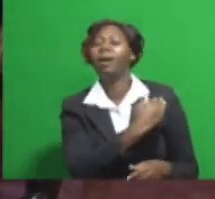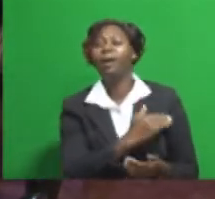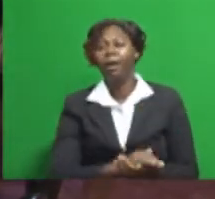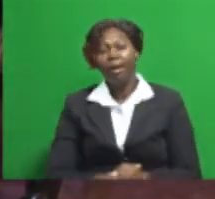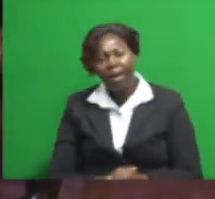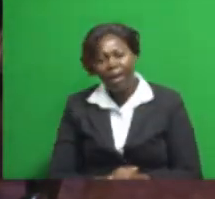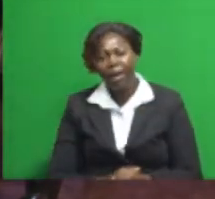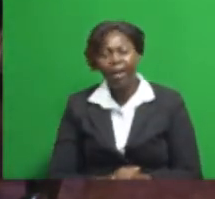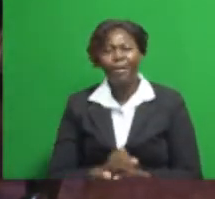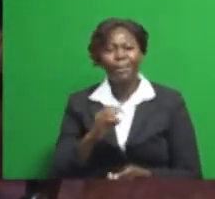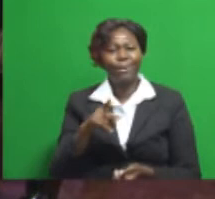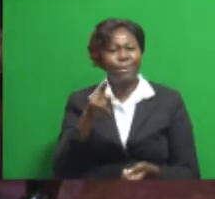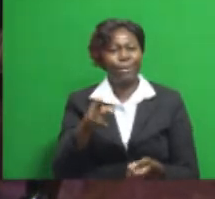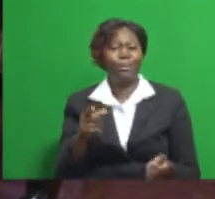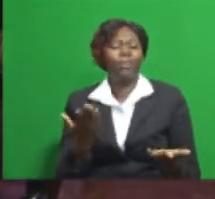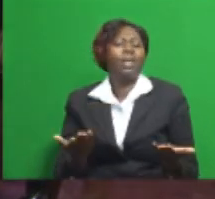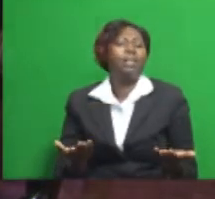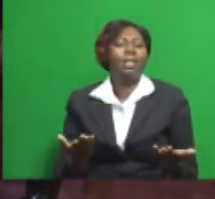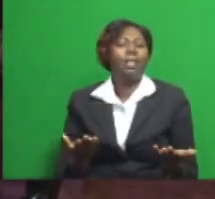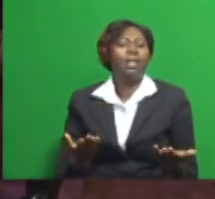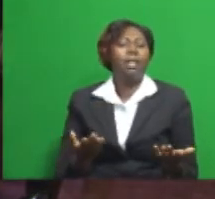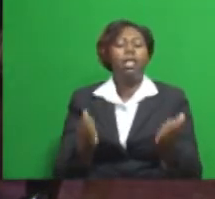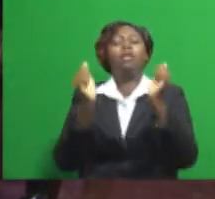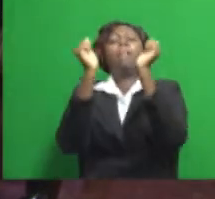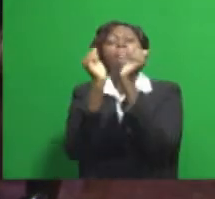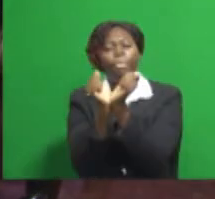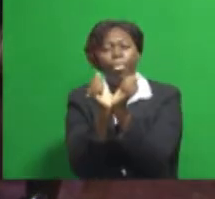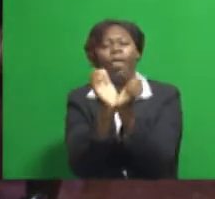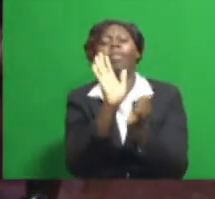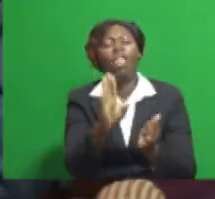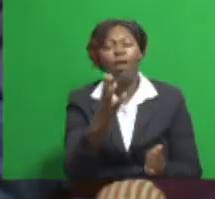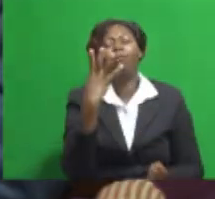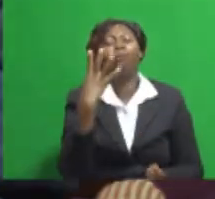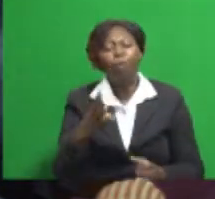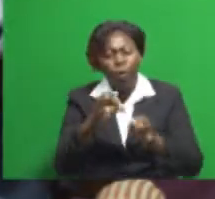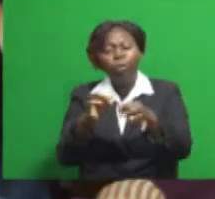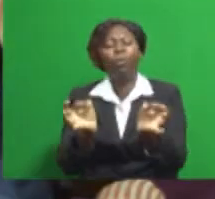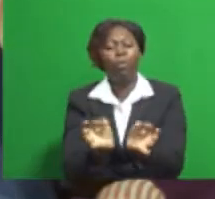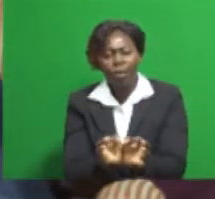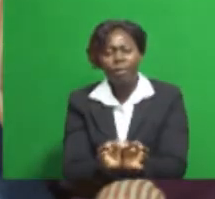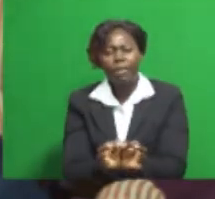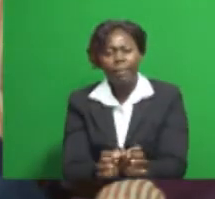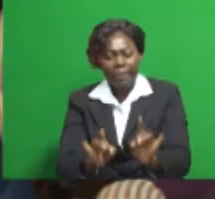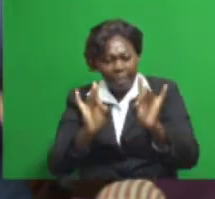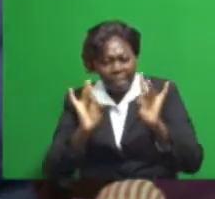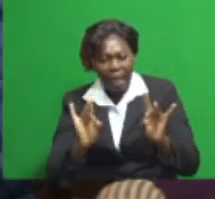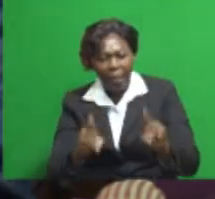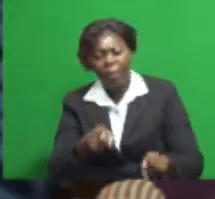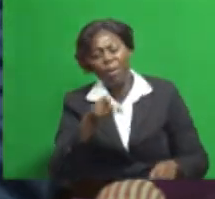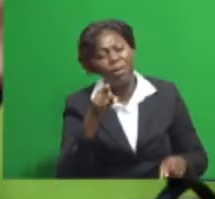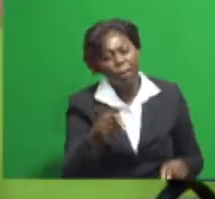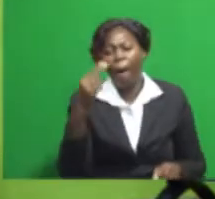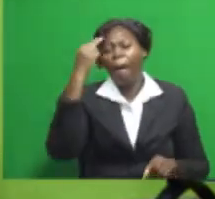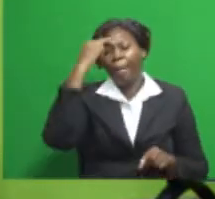Hanzi akakasungwa necheni. Paine magrupu nemagrupu emasoja akamuchengetedza. Vakarinda magedha anoteerana. Eh.